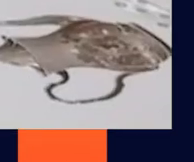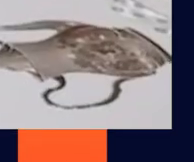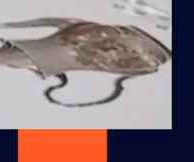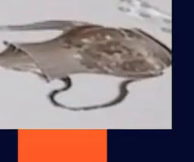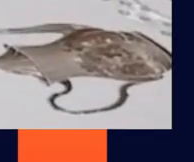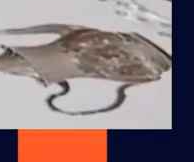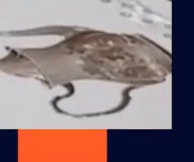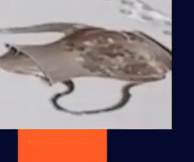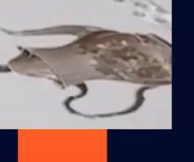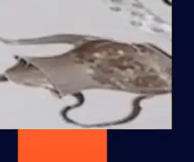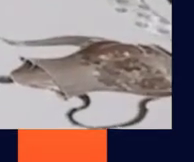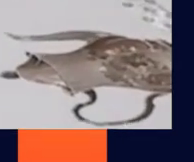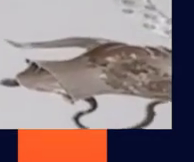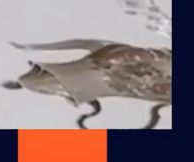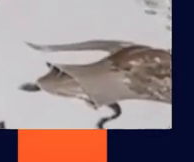hmm